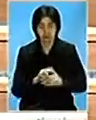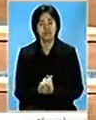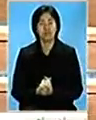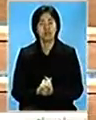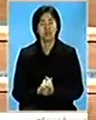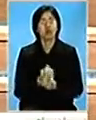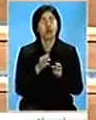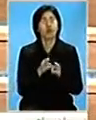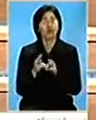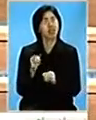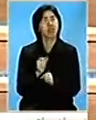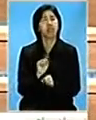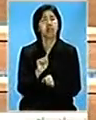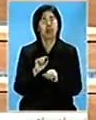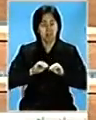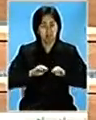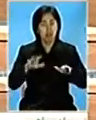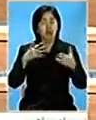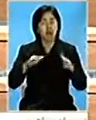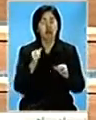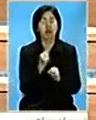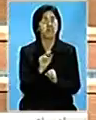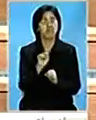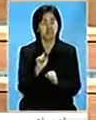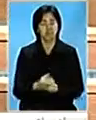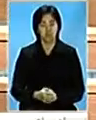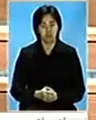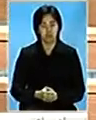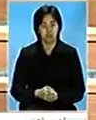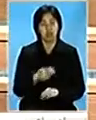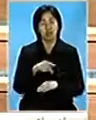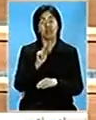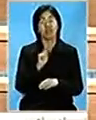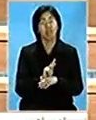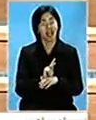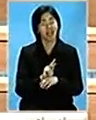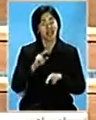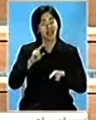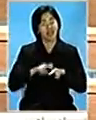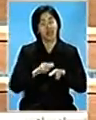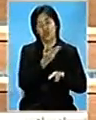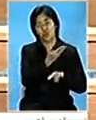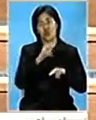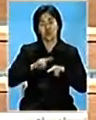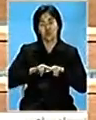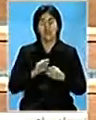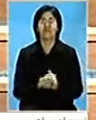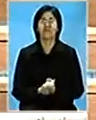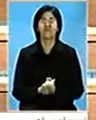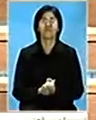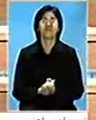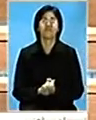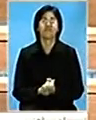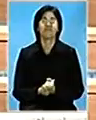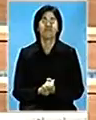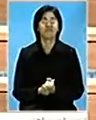เราจะทำอย่างไรต่อไปท่านประธานก็นั่งเป็นประธานอยู่บนบัลลังก์ภายใต้